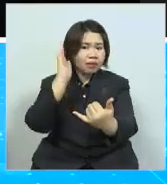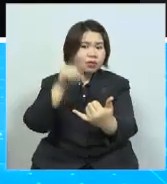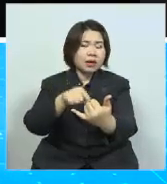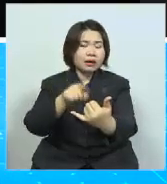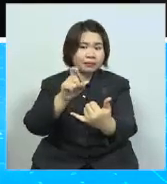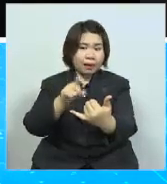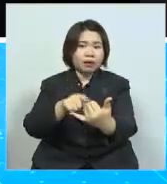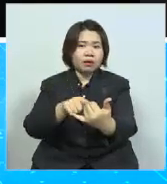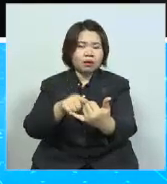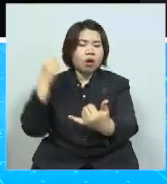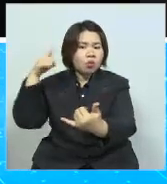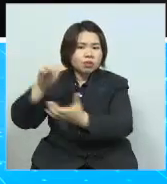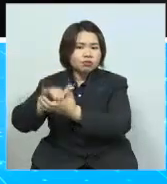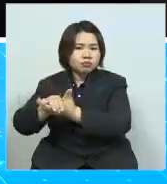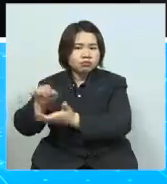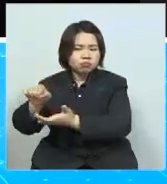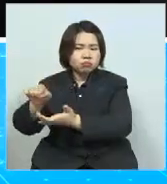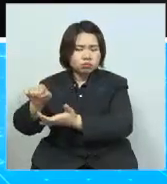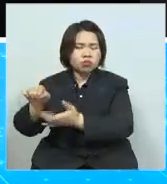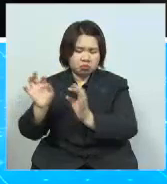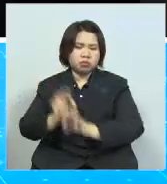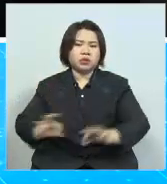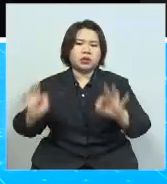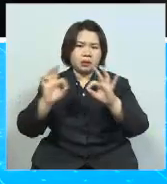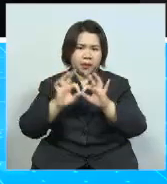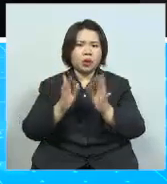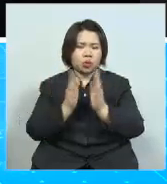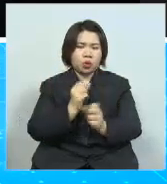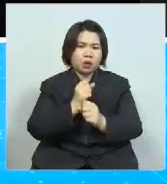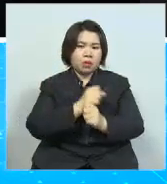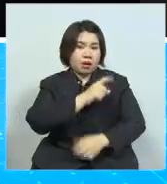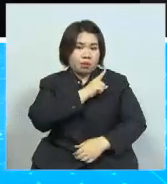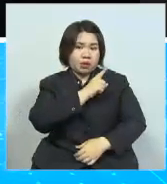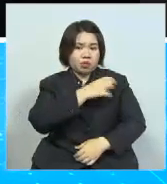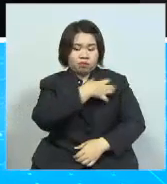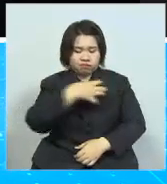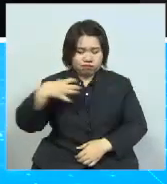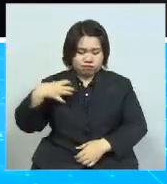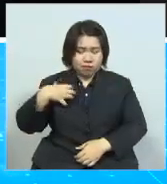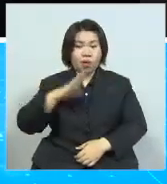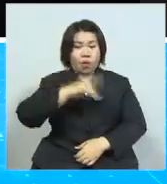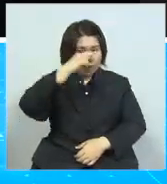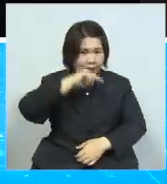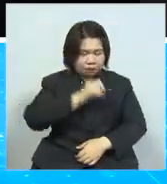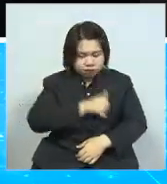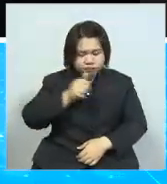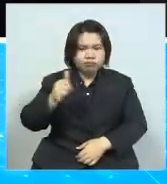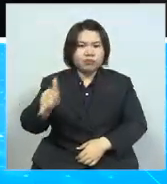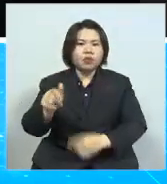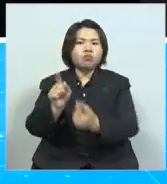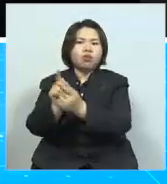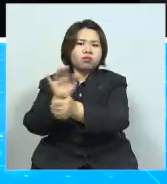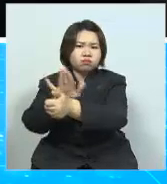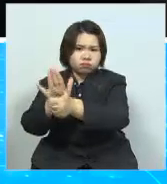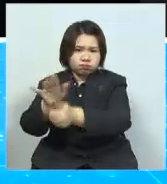ราะฉะนั้นเป็นธรรมชาติเลยที่ทางเจ้าหน้าที่สารทูตเนี่ยจะต้องเดินทาง